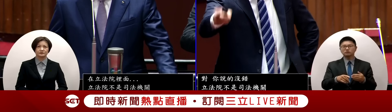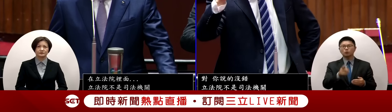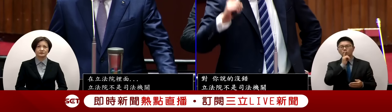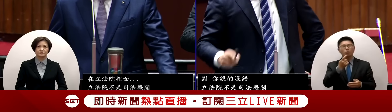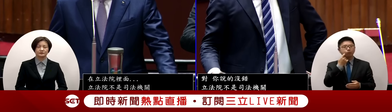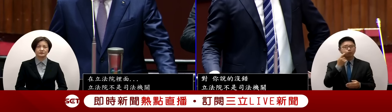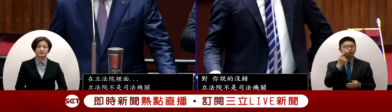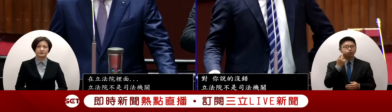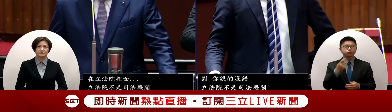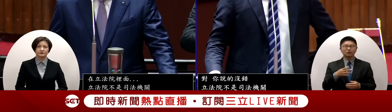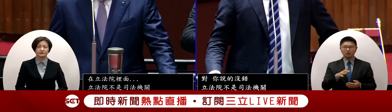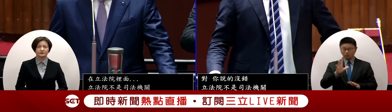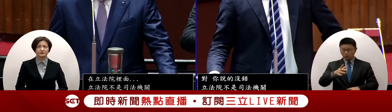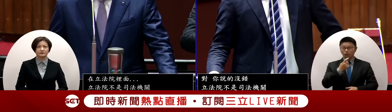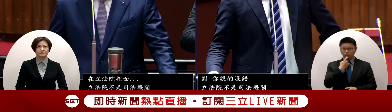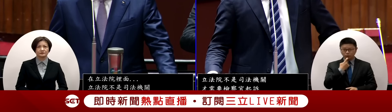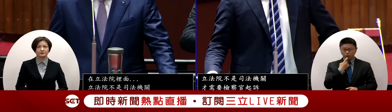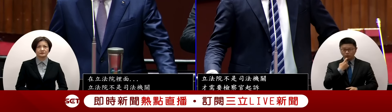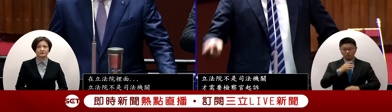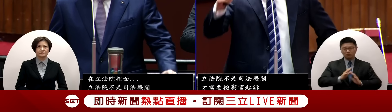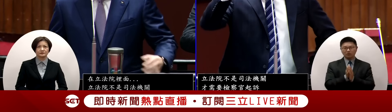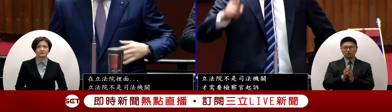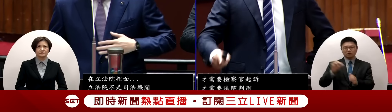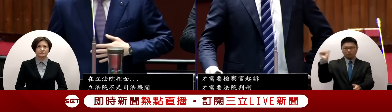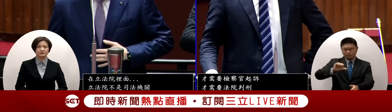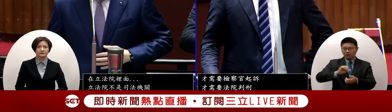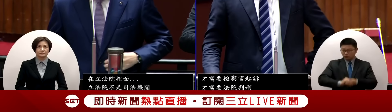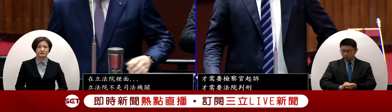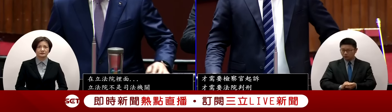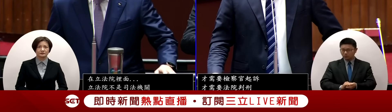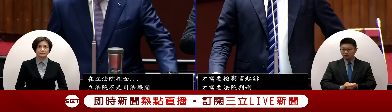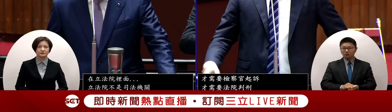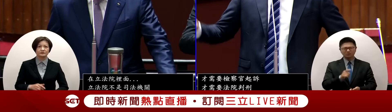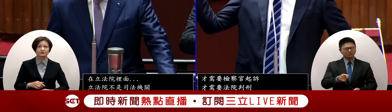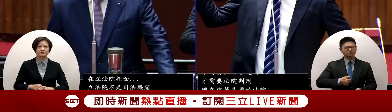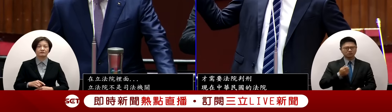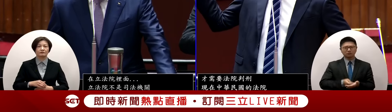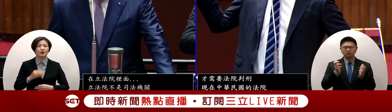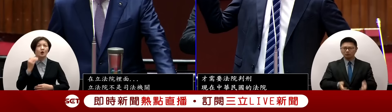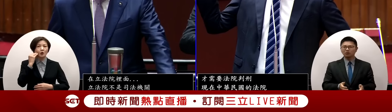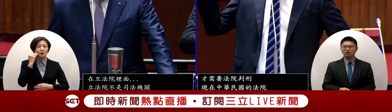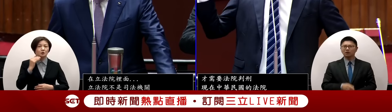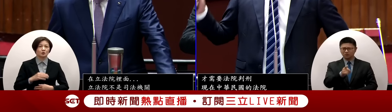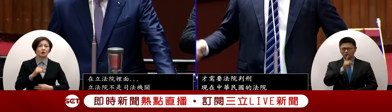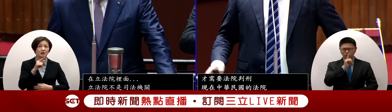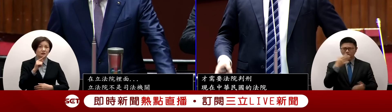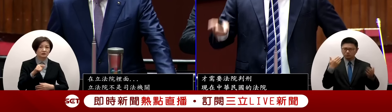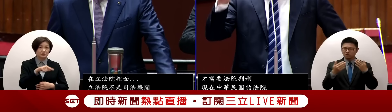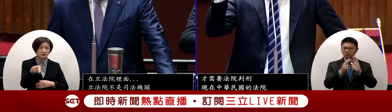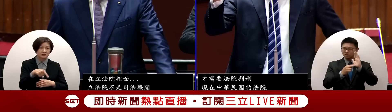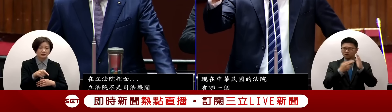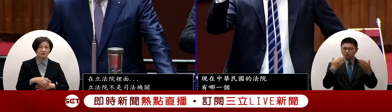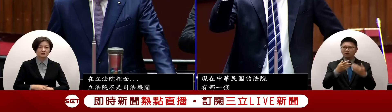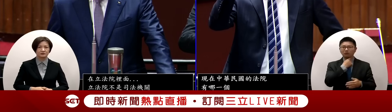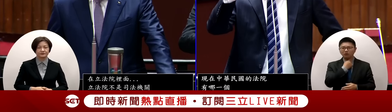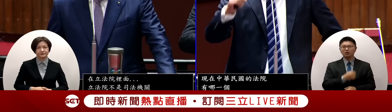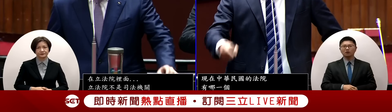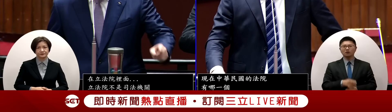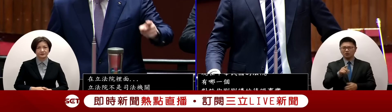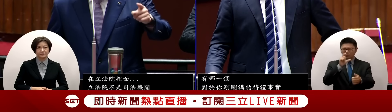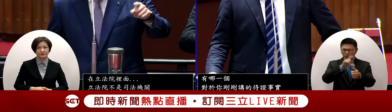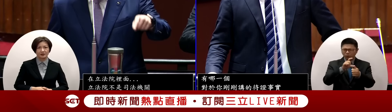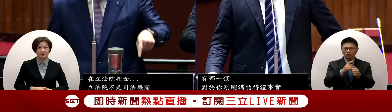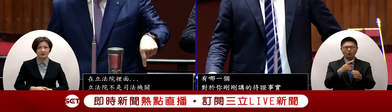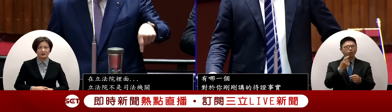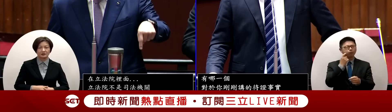要怀疑就可以被判刑确定？这很严重哎、 欸！那个违反那个严重宪法 8号，不要再移转问题的。 我